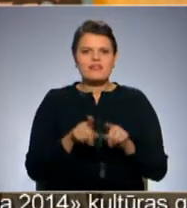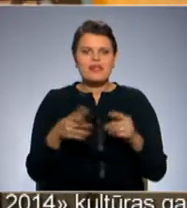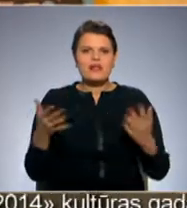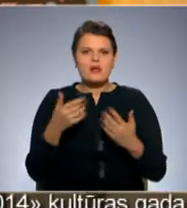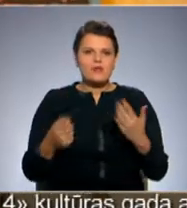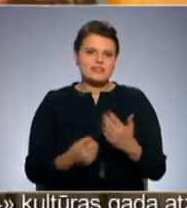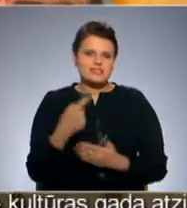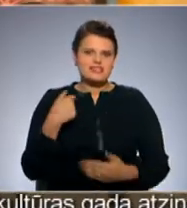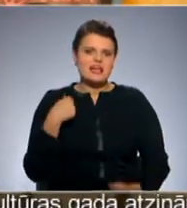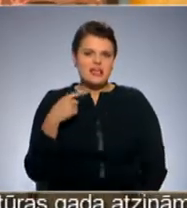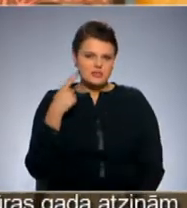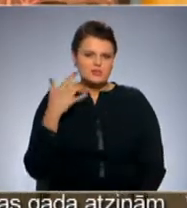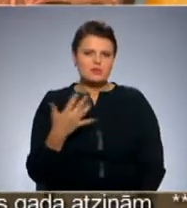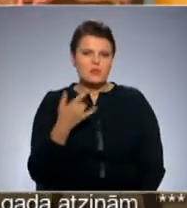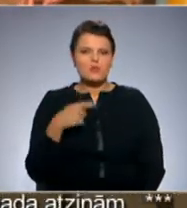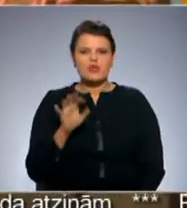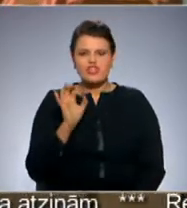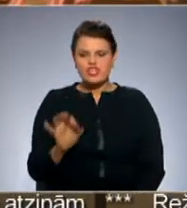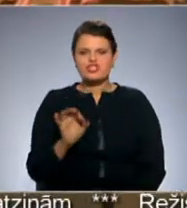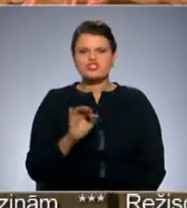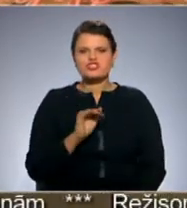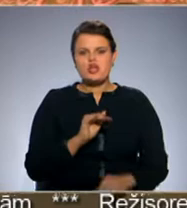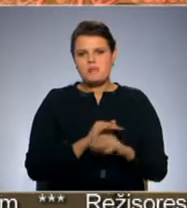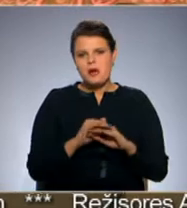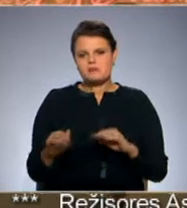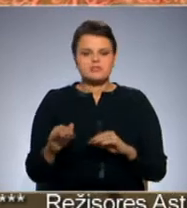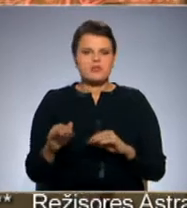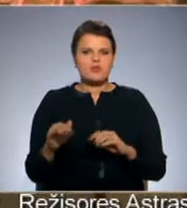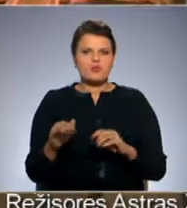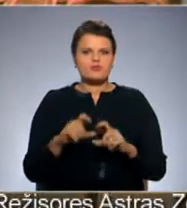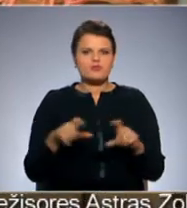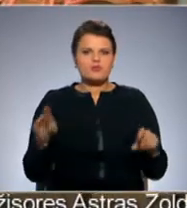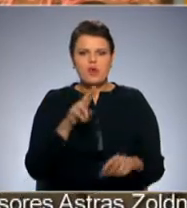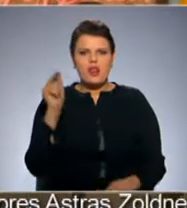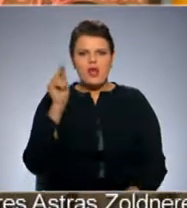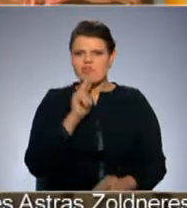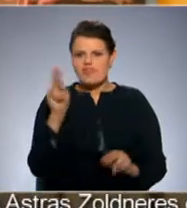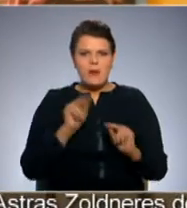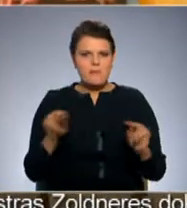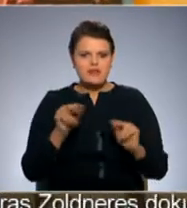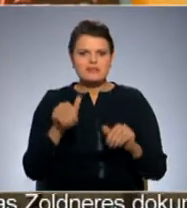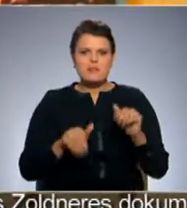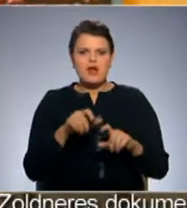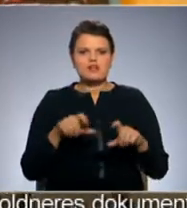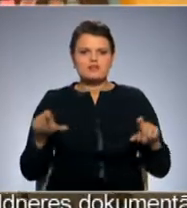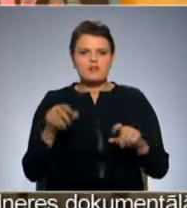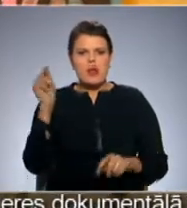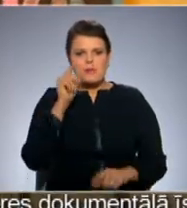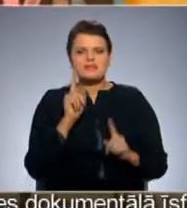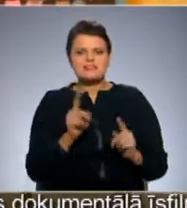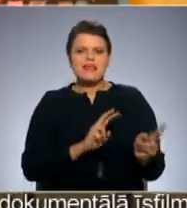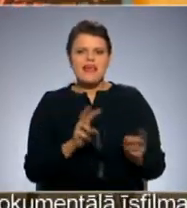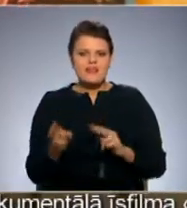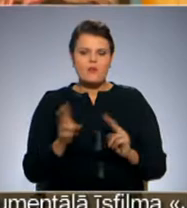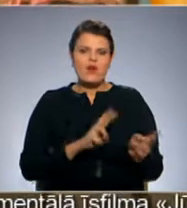Es tā to pieļauju, jo tik tiešām absolūti skolā nemācīja. Baleta skolā mācījos tikai dejot